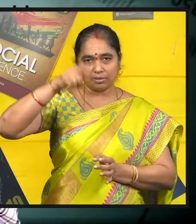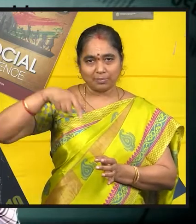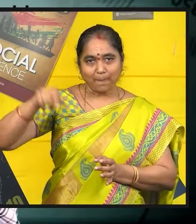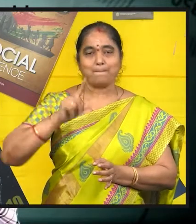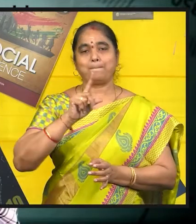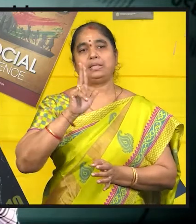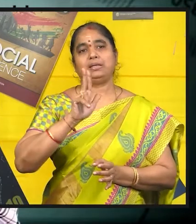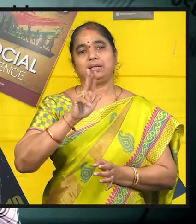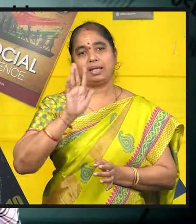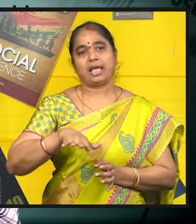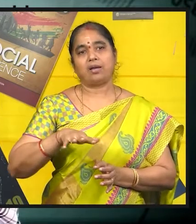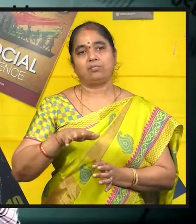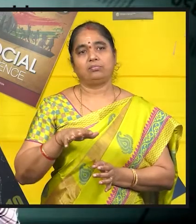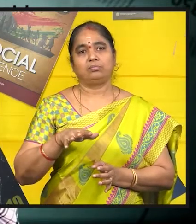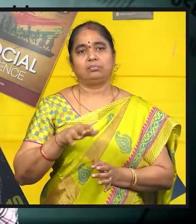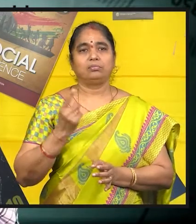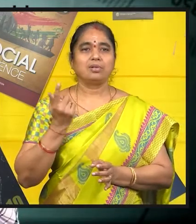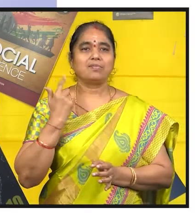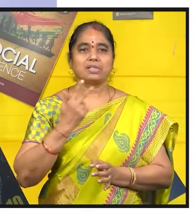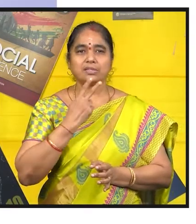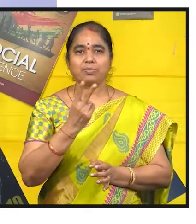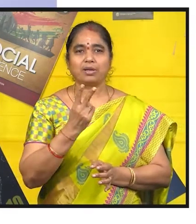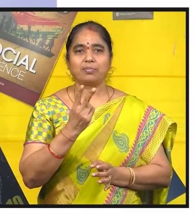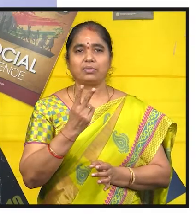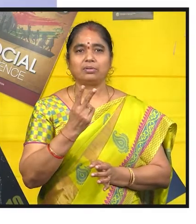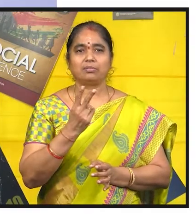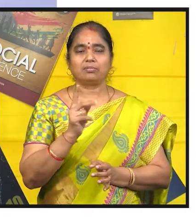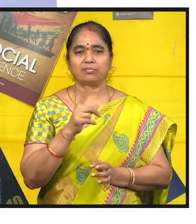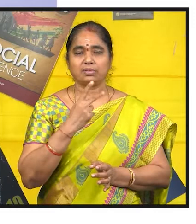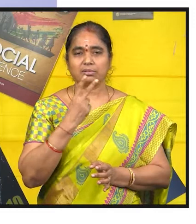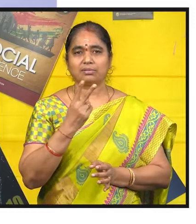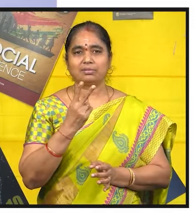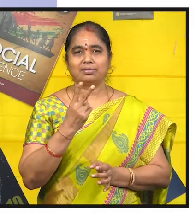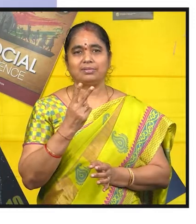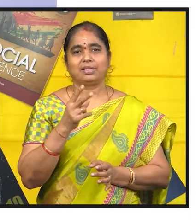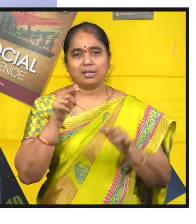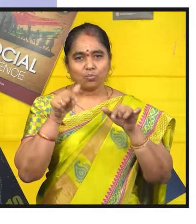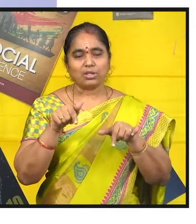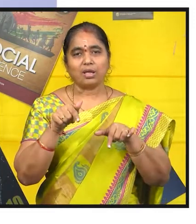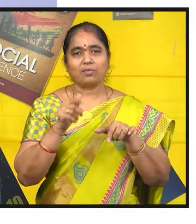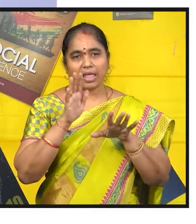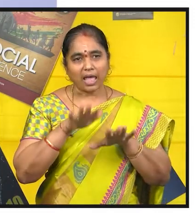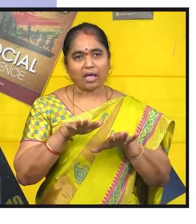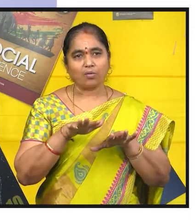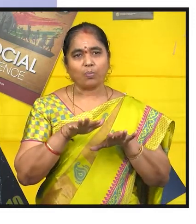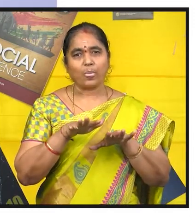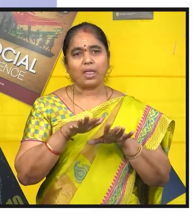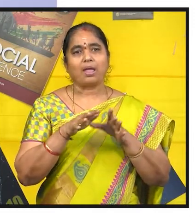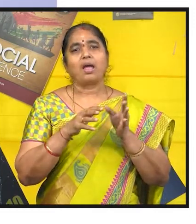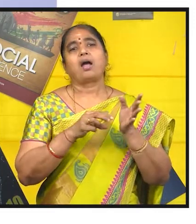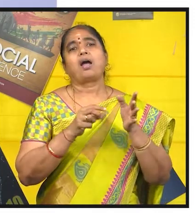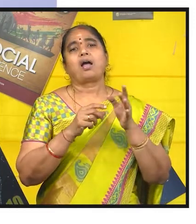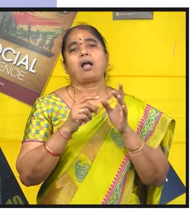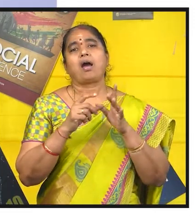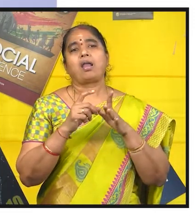18 உள்ளது. முதலாவது நம்ம பார்க்கும் பொழுது அதில் நான் சொல்லியிருக்கிறேன், ஃபர்ஸ்ட் இருக்கக்கூடியது கார